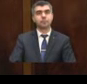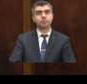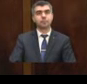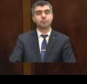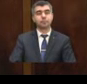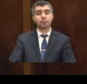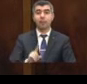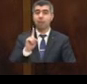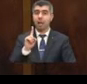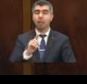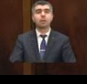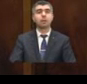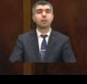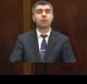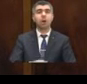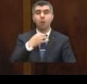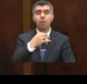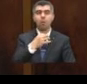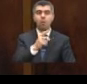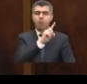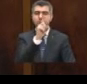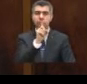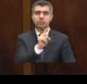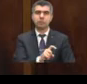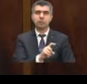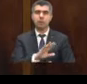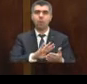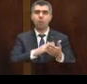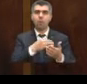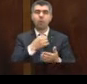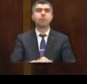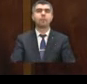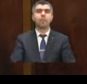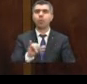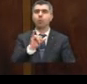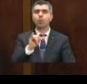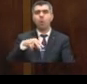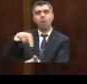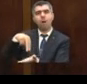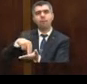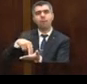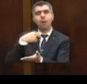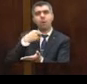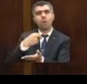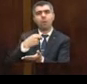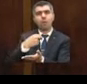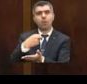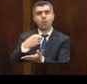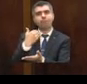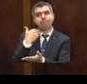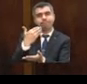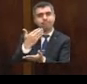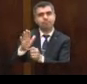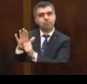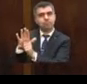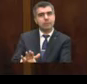لكننا نضع علامات استفهام كبيرة حول ما الذي يقف وراء بعض وسائل